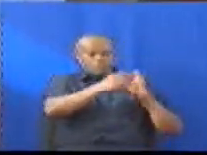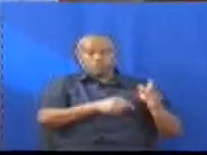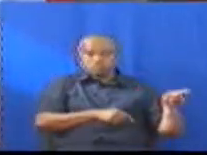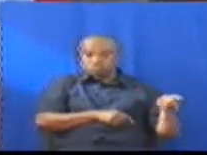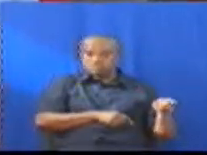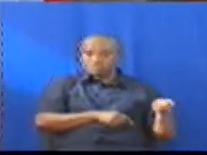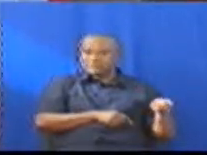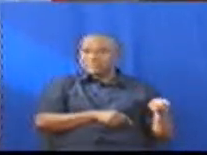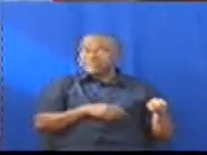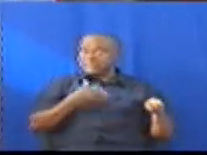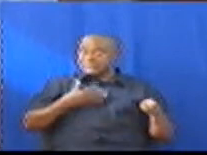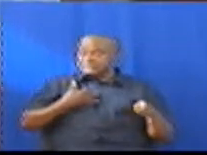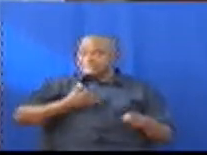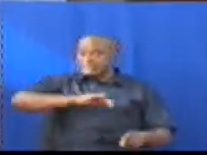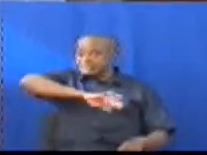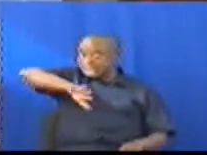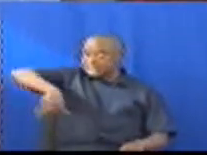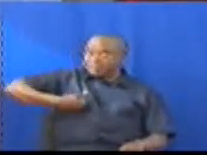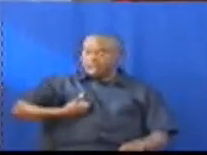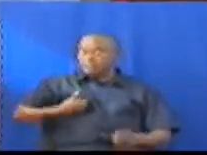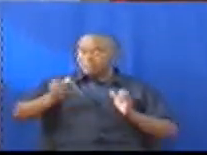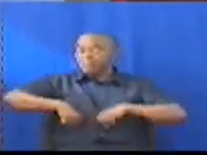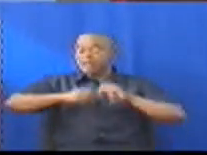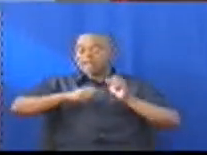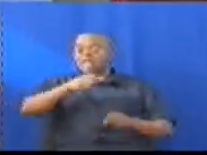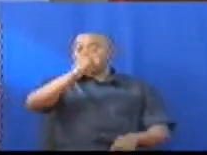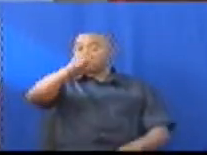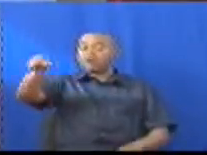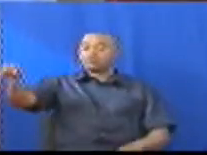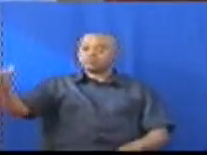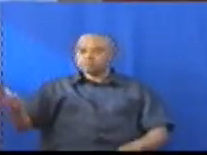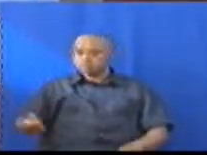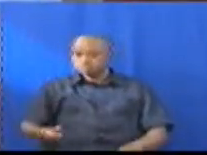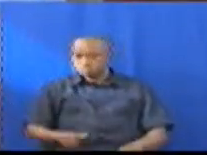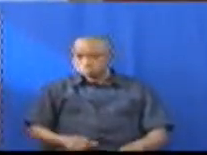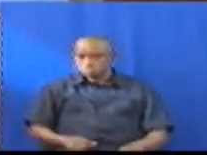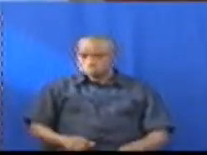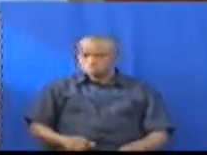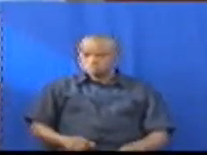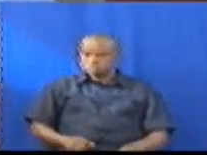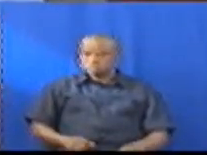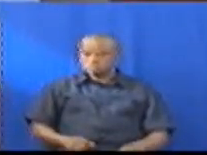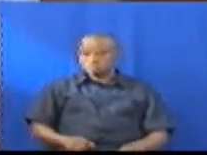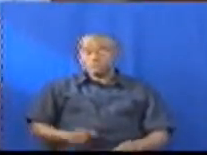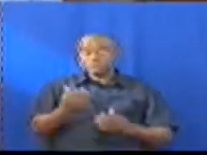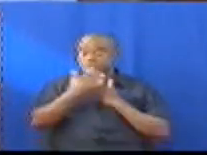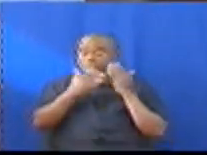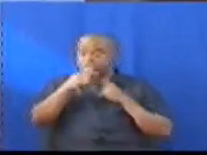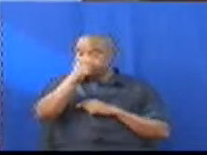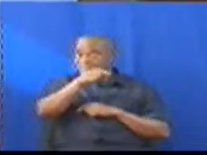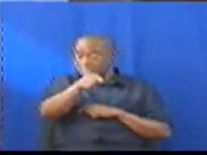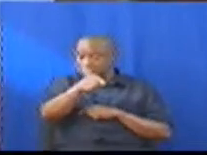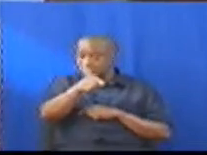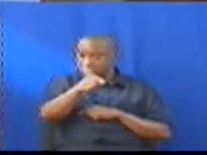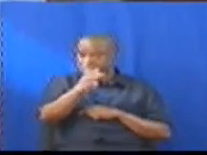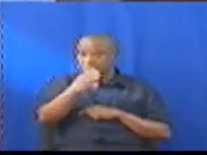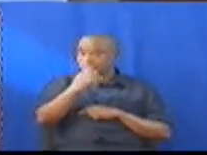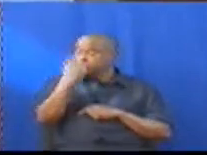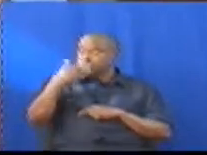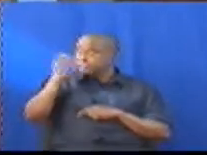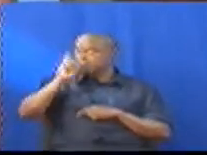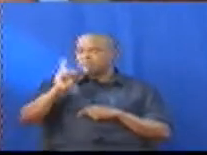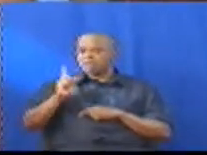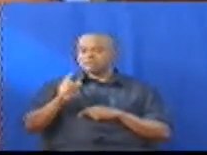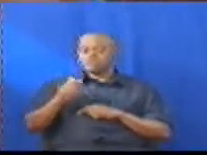mamlaka hata wananchi wenyewe, ambao wananchi ndio wenye nchi hii. Nchi hii ni ya wananchi na sio ya